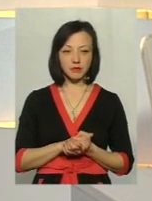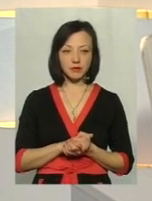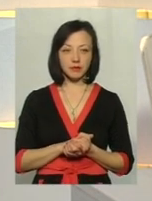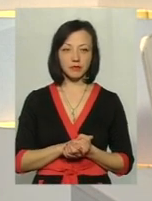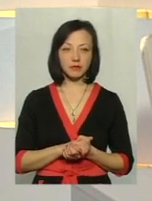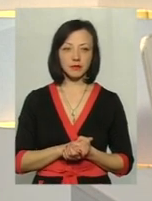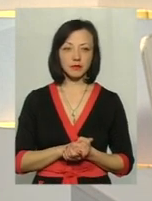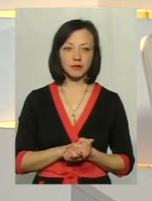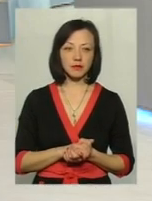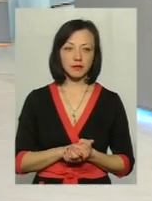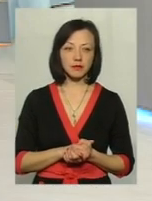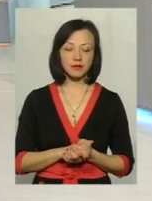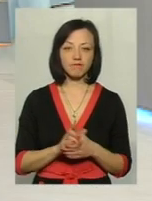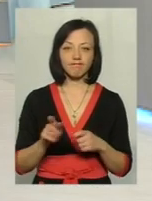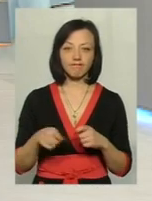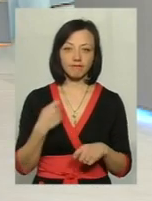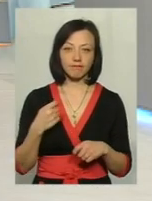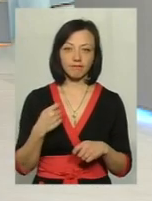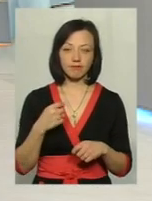61-90-60 зірвався.